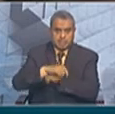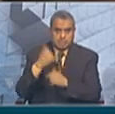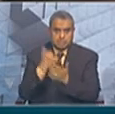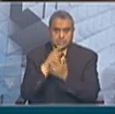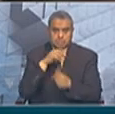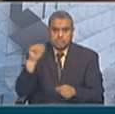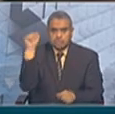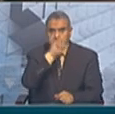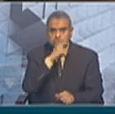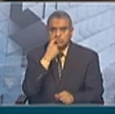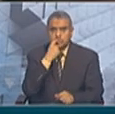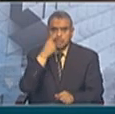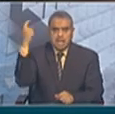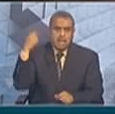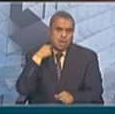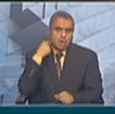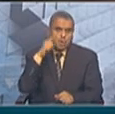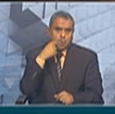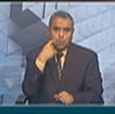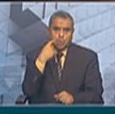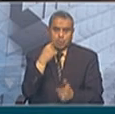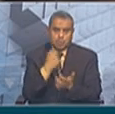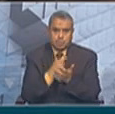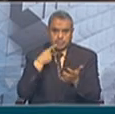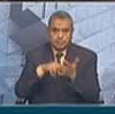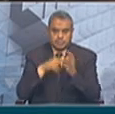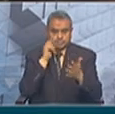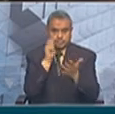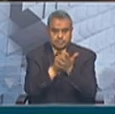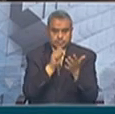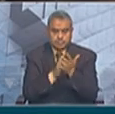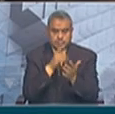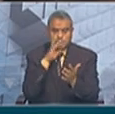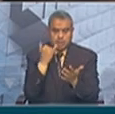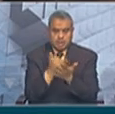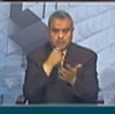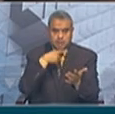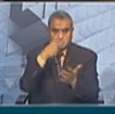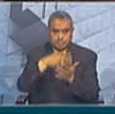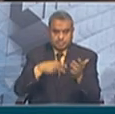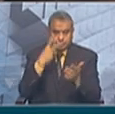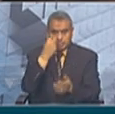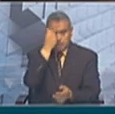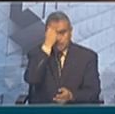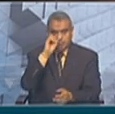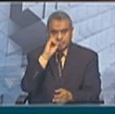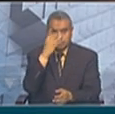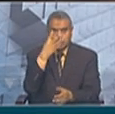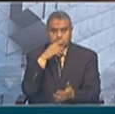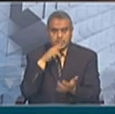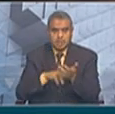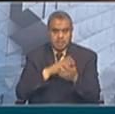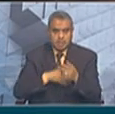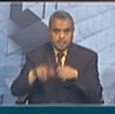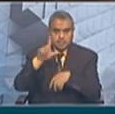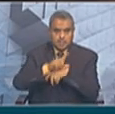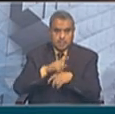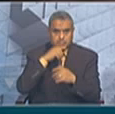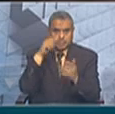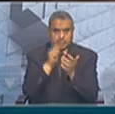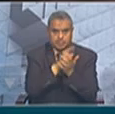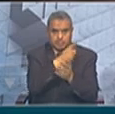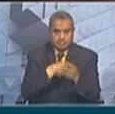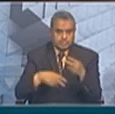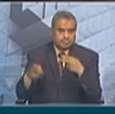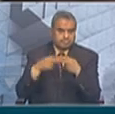عام 2017، وقدمت أوراق اعتمادها عند ترامب لعضوية المحكمة العليا